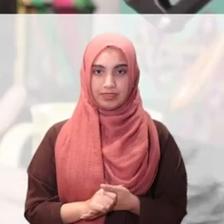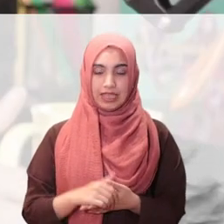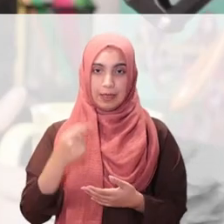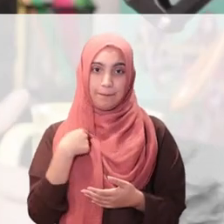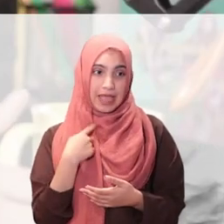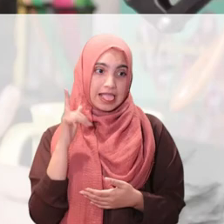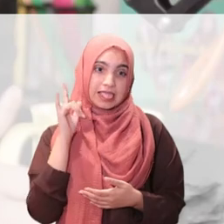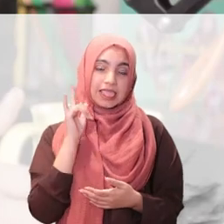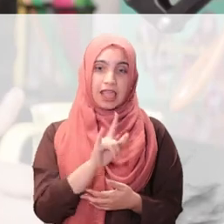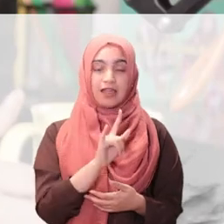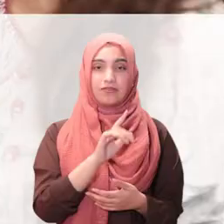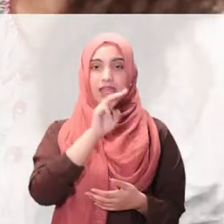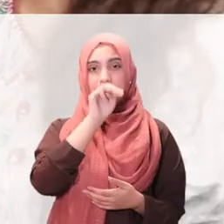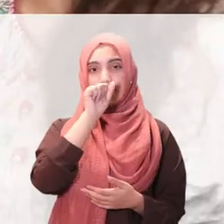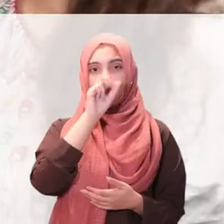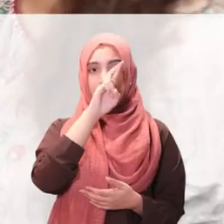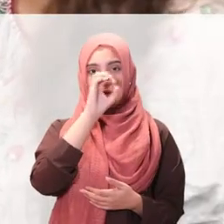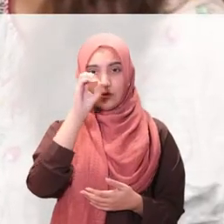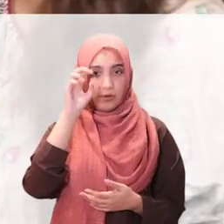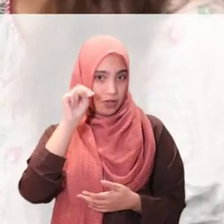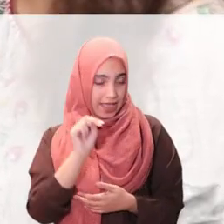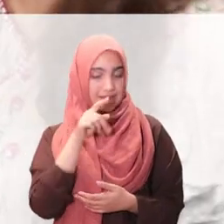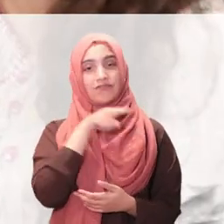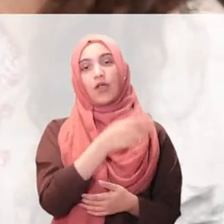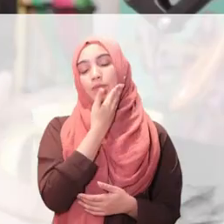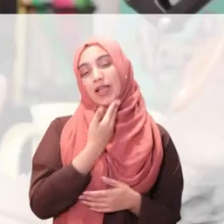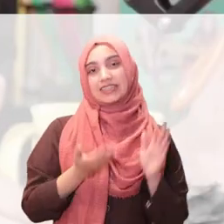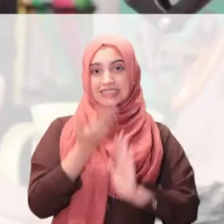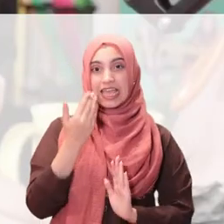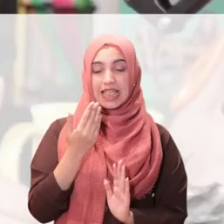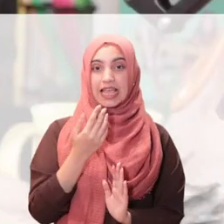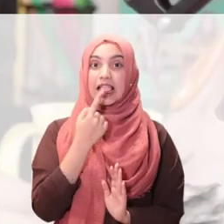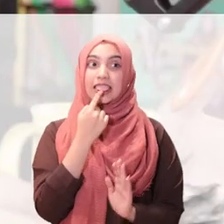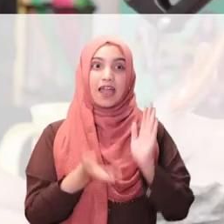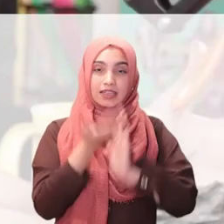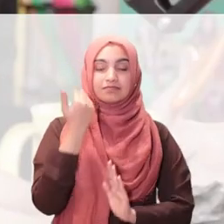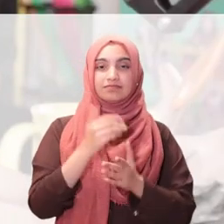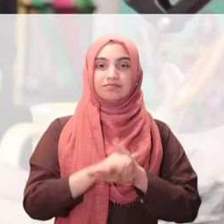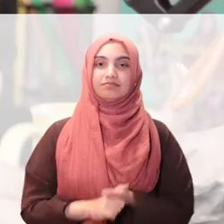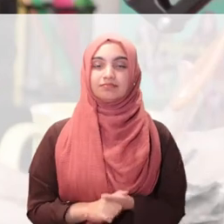और अब मुझे सिर्फ साथ रंग के नाते